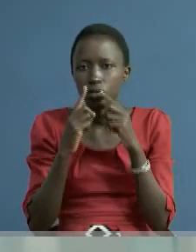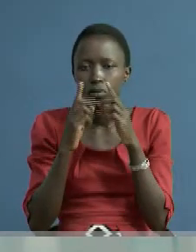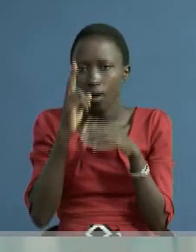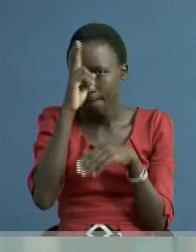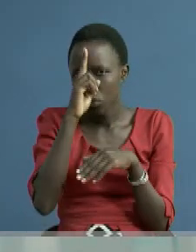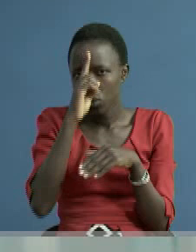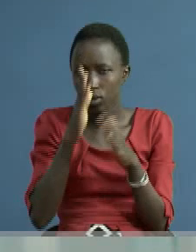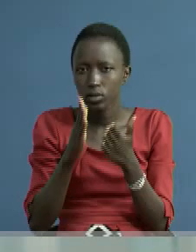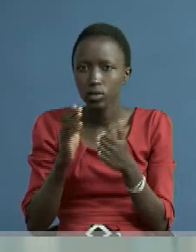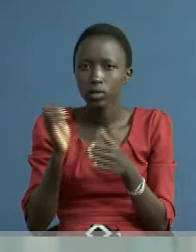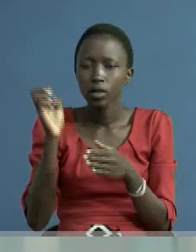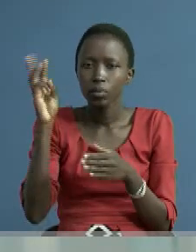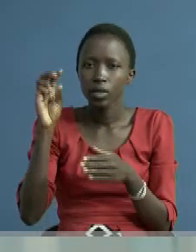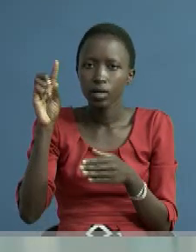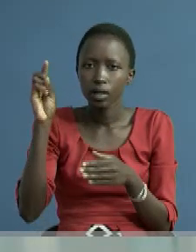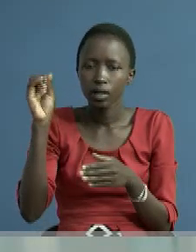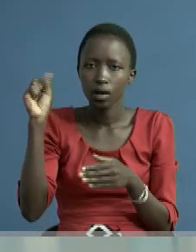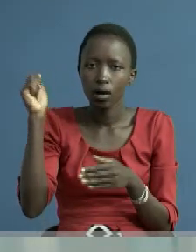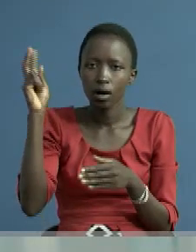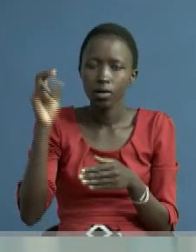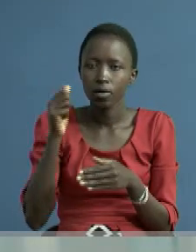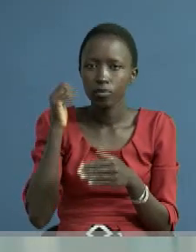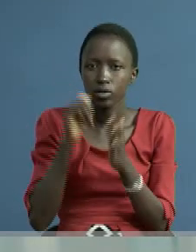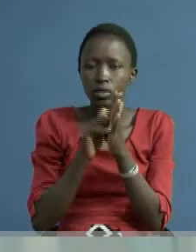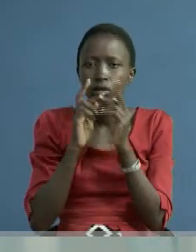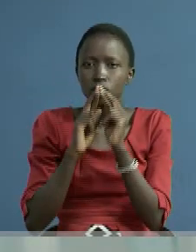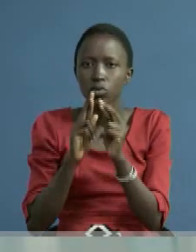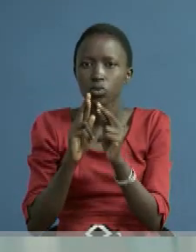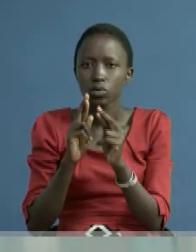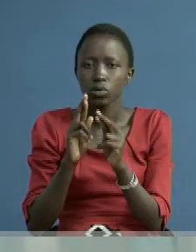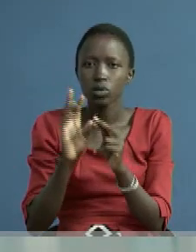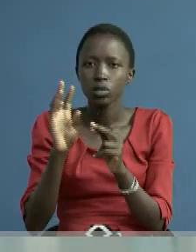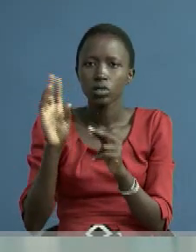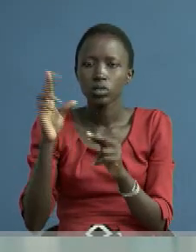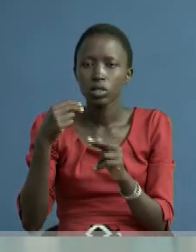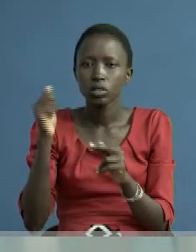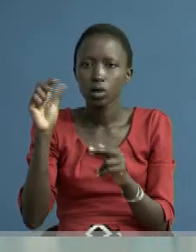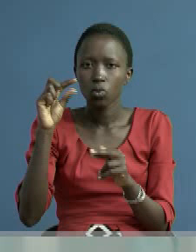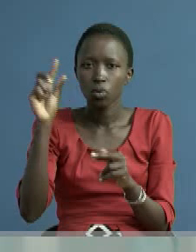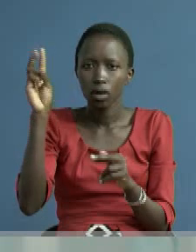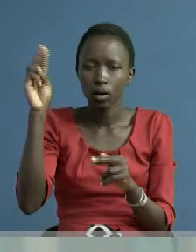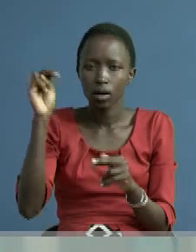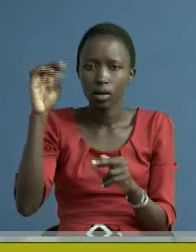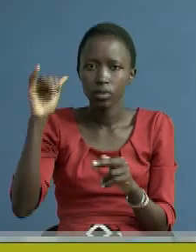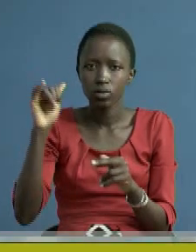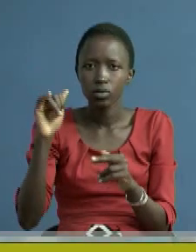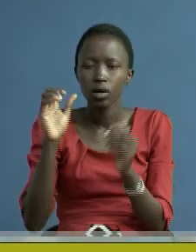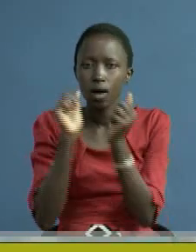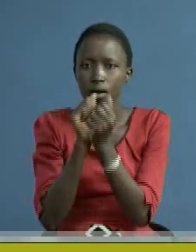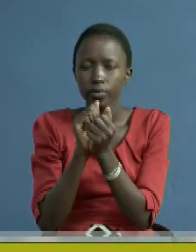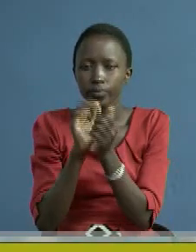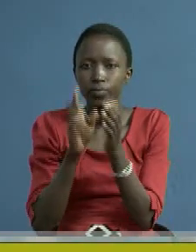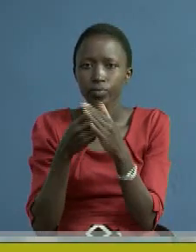polisi Uganda Emiliana Kamila amekanusha taarifa kwamba Robert Chagulanyi almaarufu Bobi Wine ametiwa